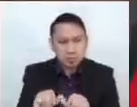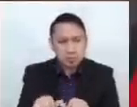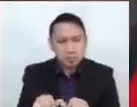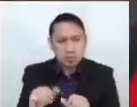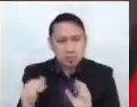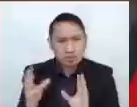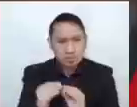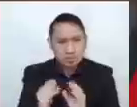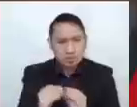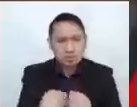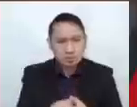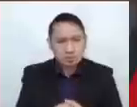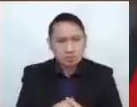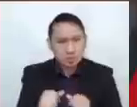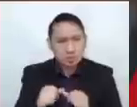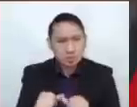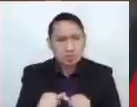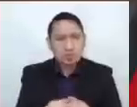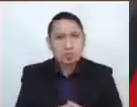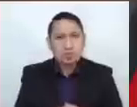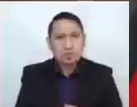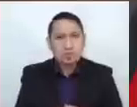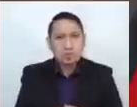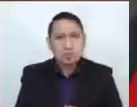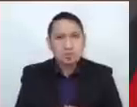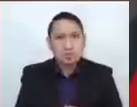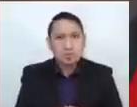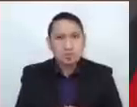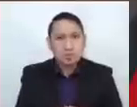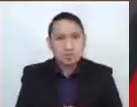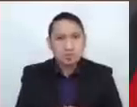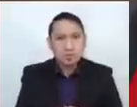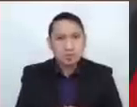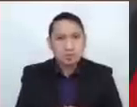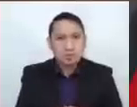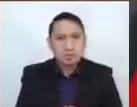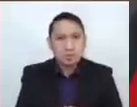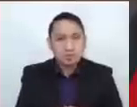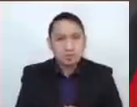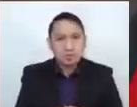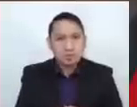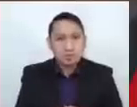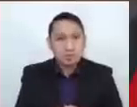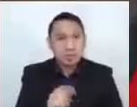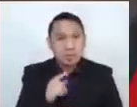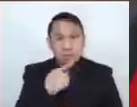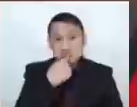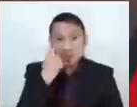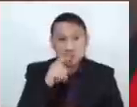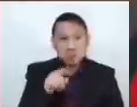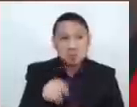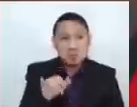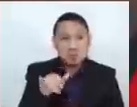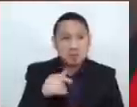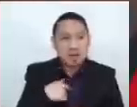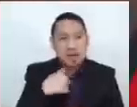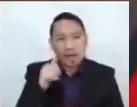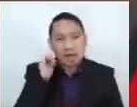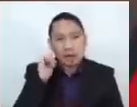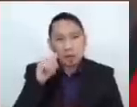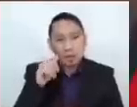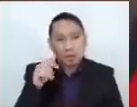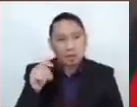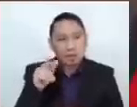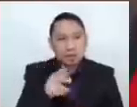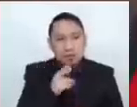tayo. Kasi, biro mo yung kinong... Kasi ayaw niyang mag-suspend ng mga ganyan. Ano. Anyway,